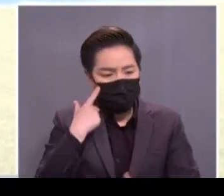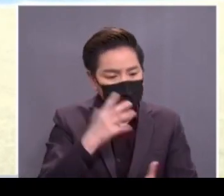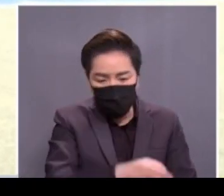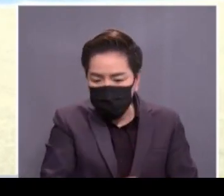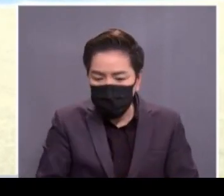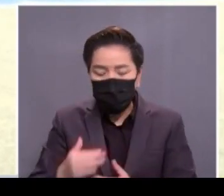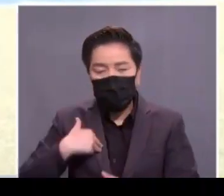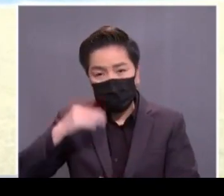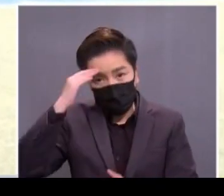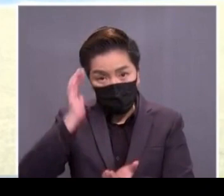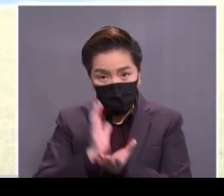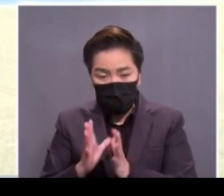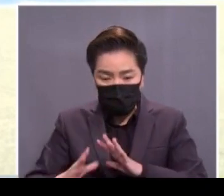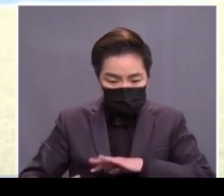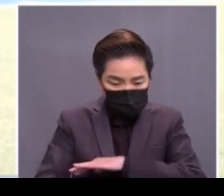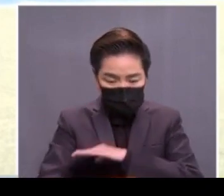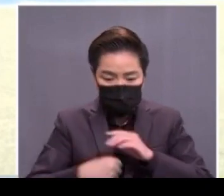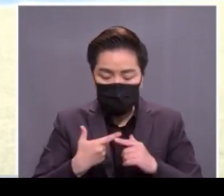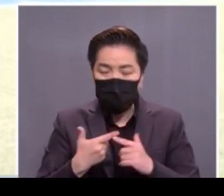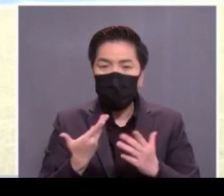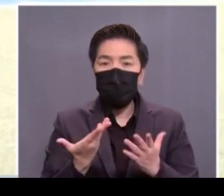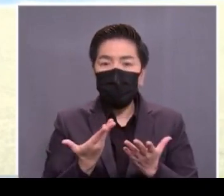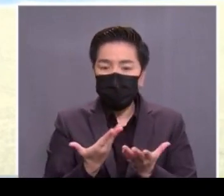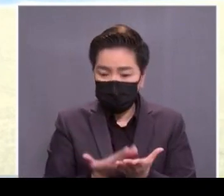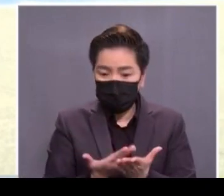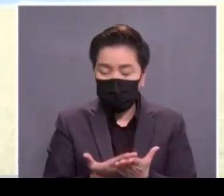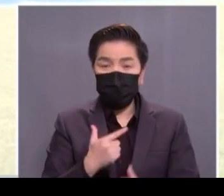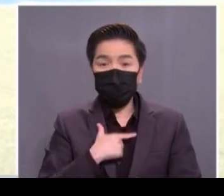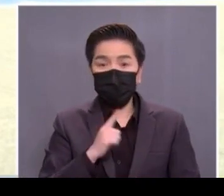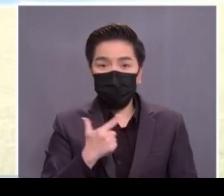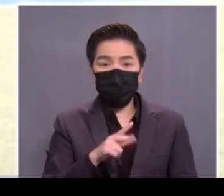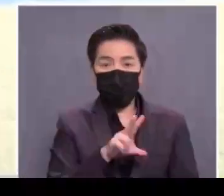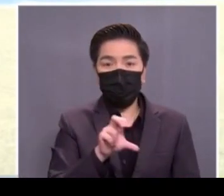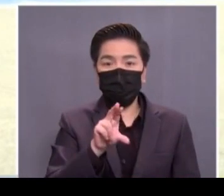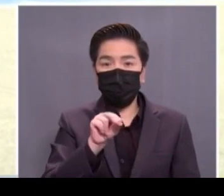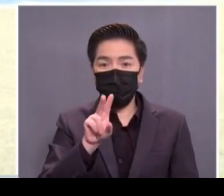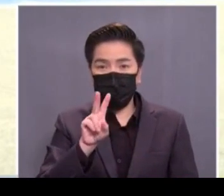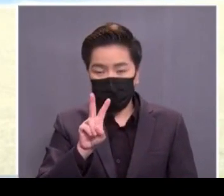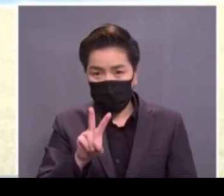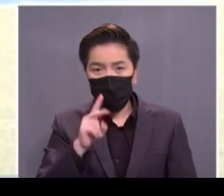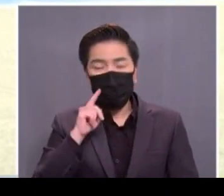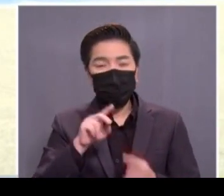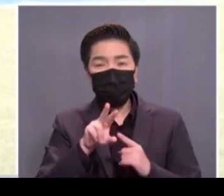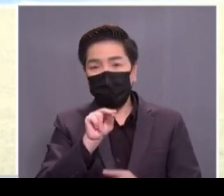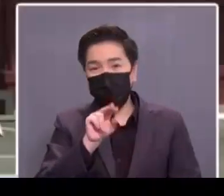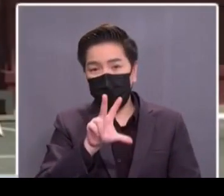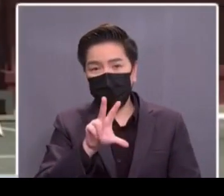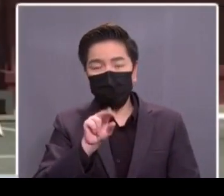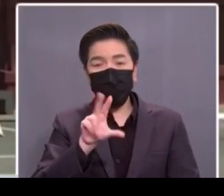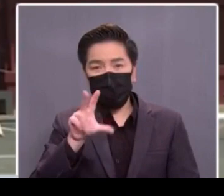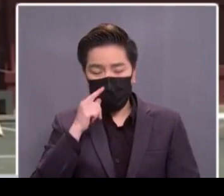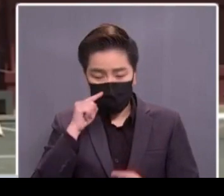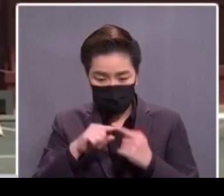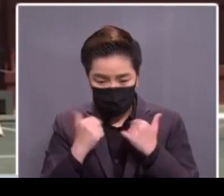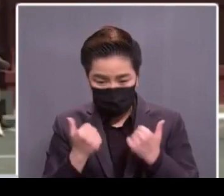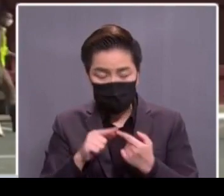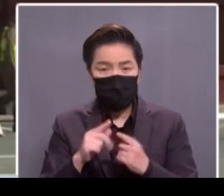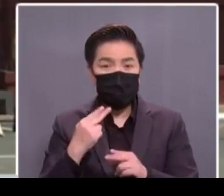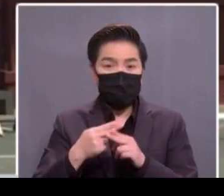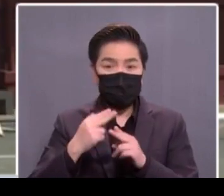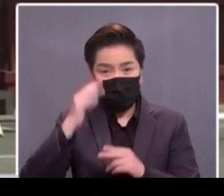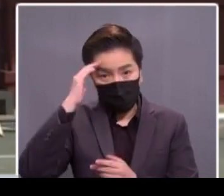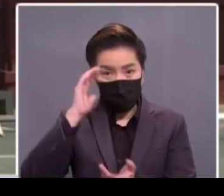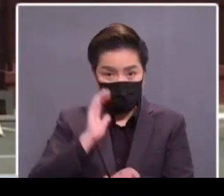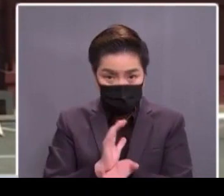ำรวจนั้นยึดของกลางได้เป็นทองคำน้ำหนัก363บาทพร้อมกับเงินสดอีกจำนวนหนึ่งค่ะพลตำรวจโทอัมพลบัว